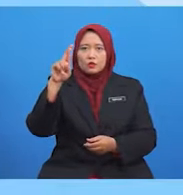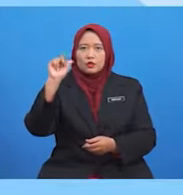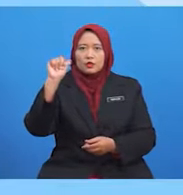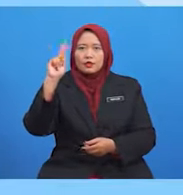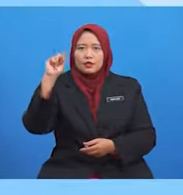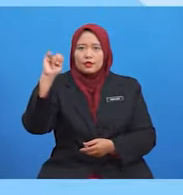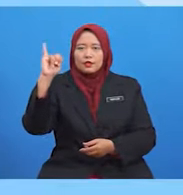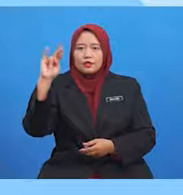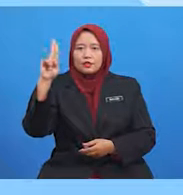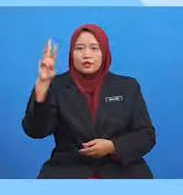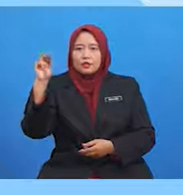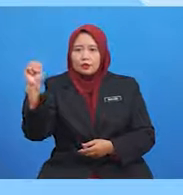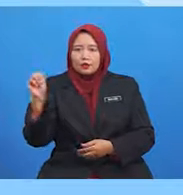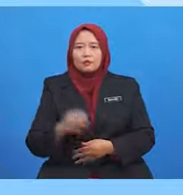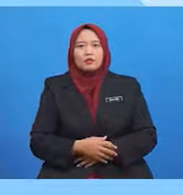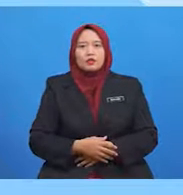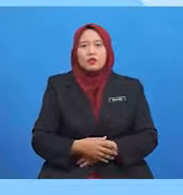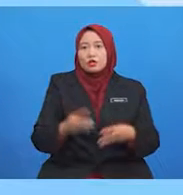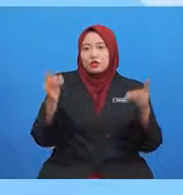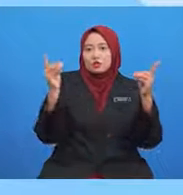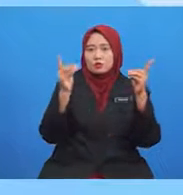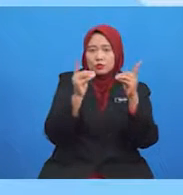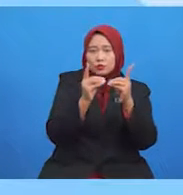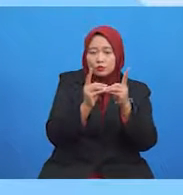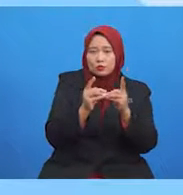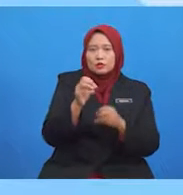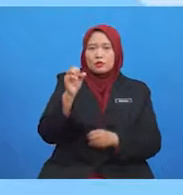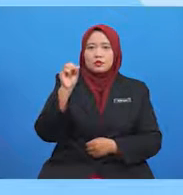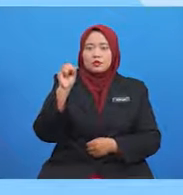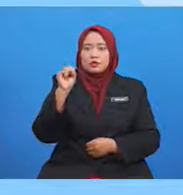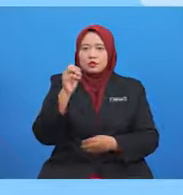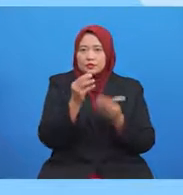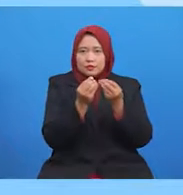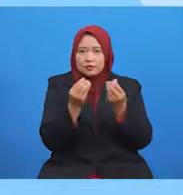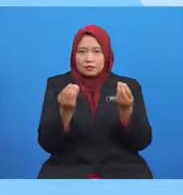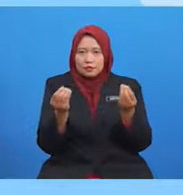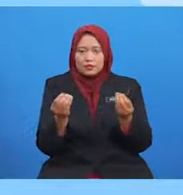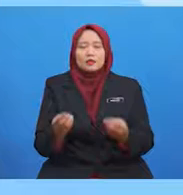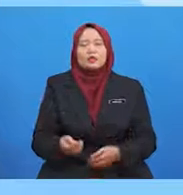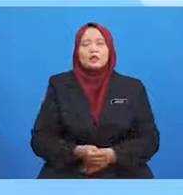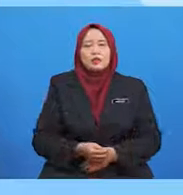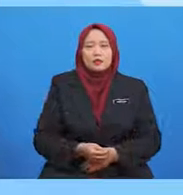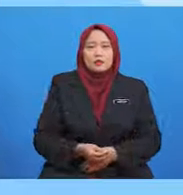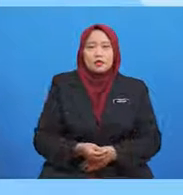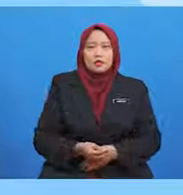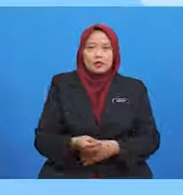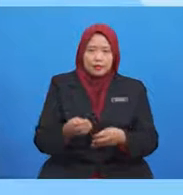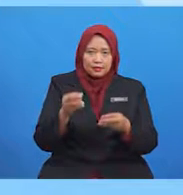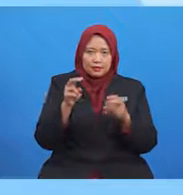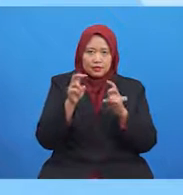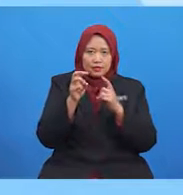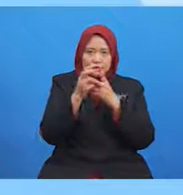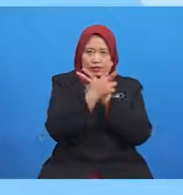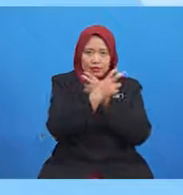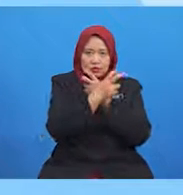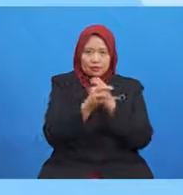Beliau menemukan suatu sebatian radioaktif iaitu uranium dan menghasilkan